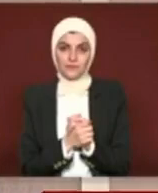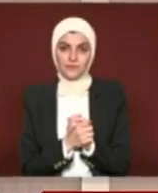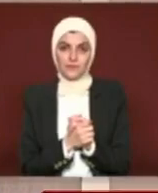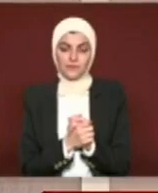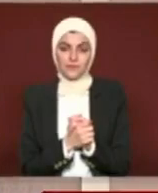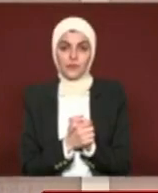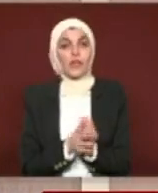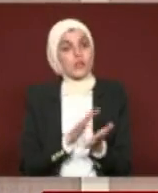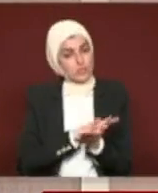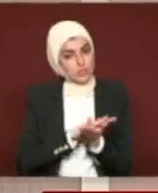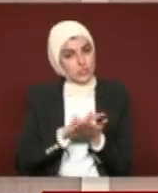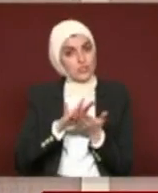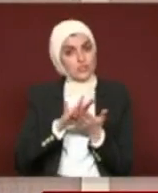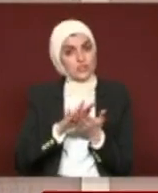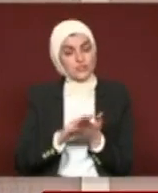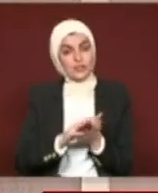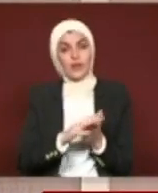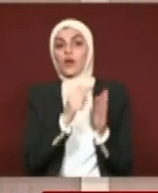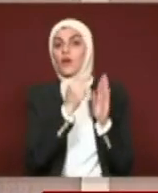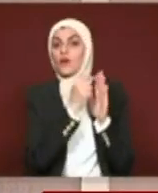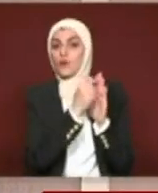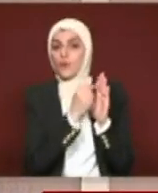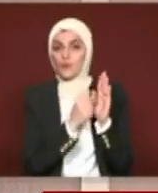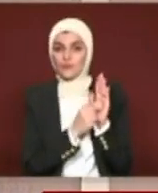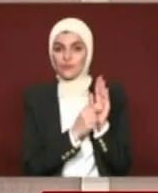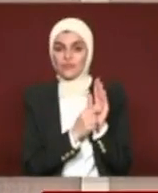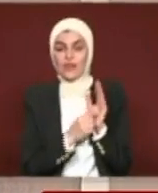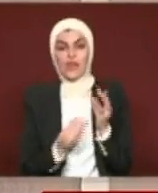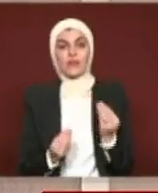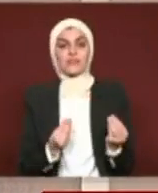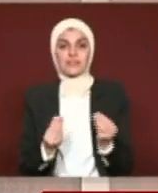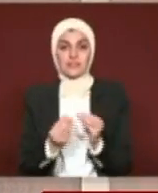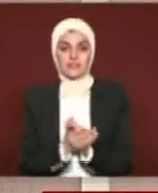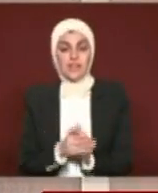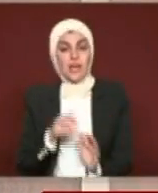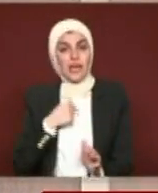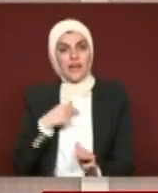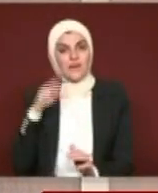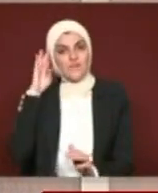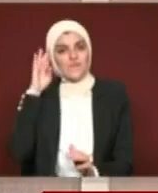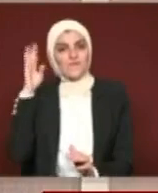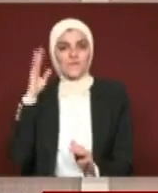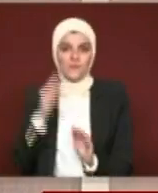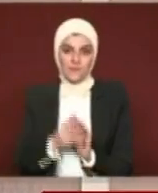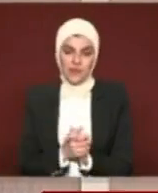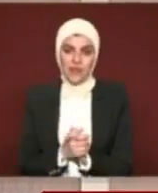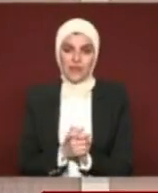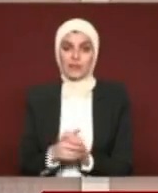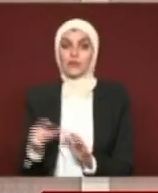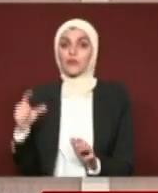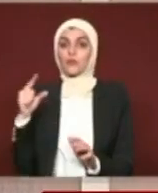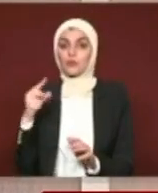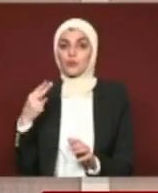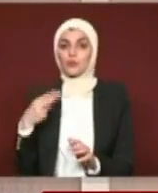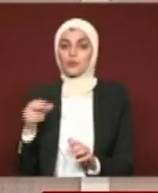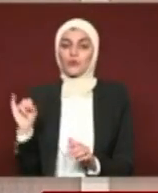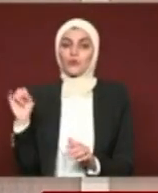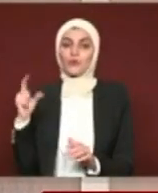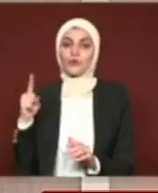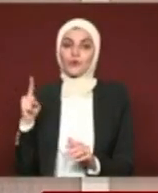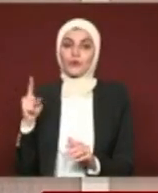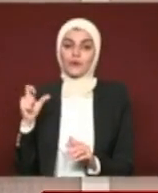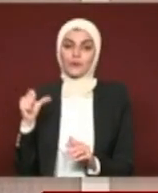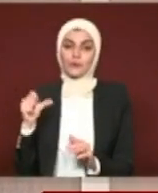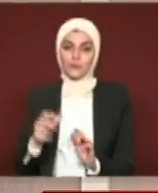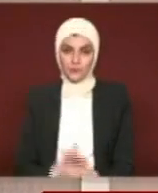استقرار اقتصادي. وأنا بأحيي كلمة السيد الأستاذ الدكتور عمرو موسى وكلمة الأستاذ